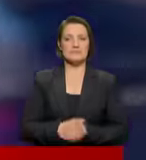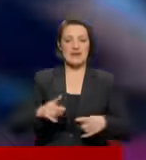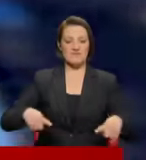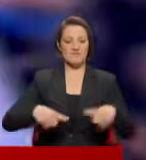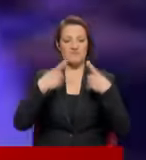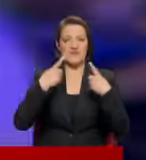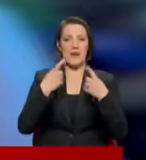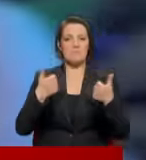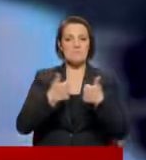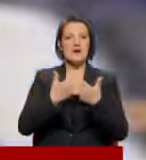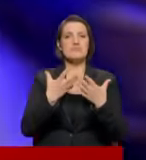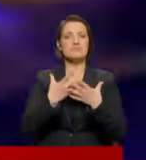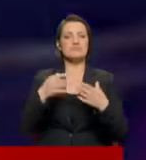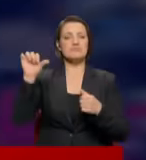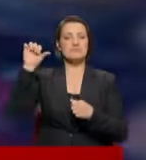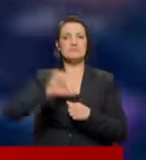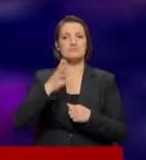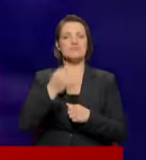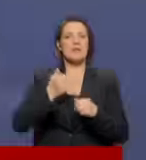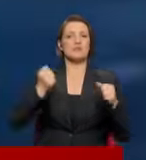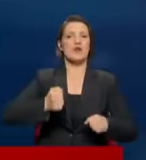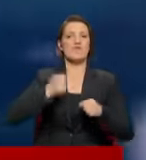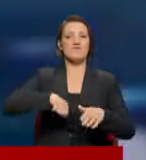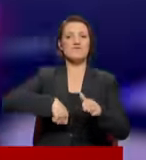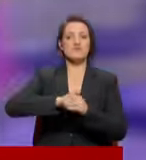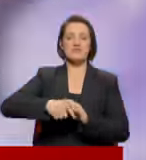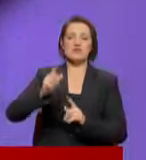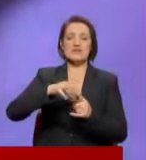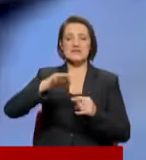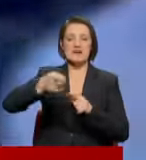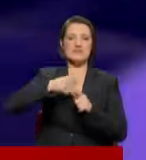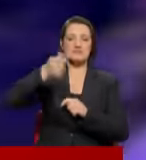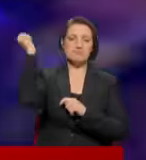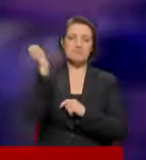Final maçının kaybedilmesine kızan Suudi taraftar futbolcuyu kırbaçladı.